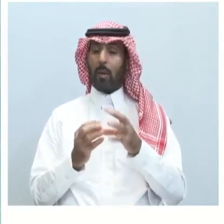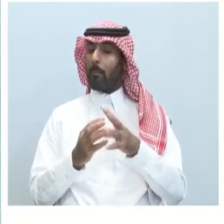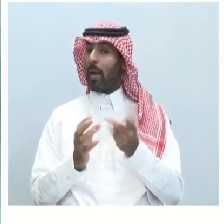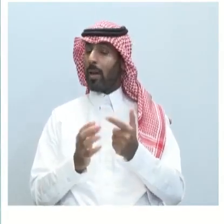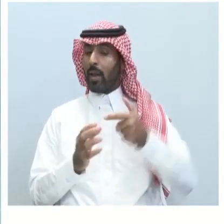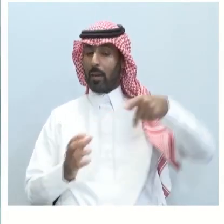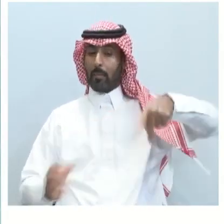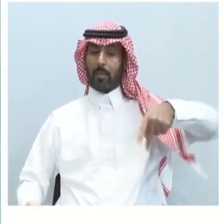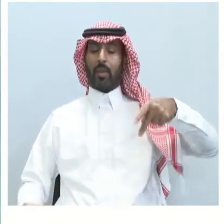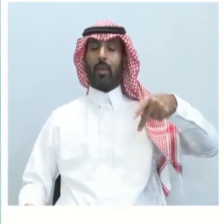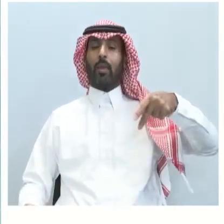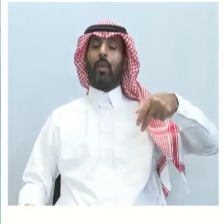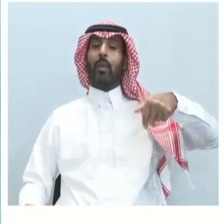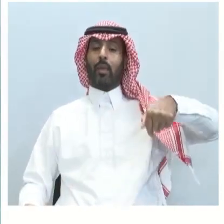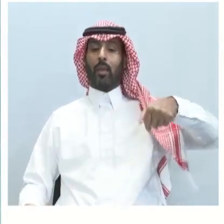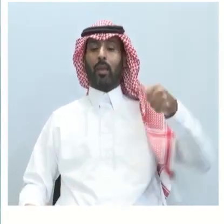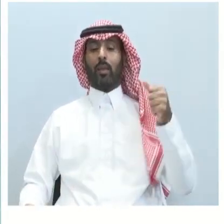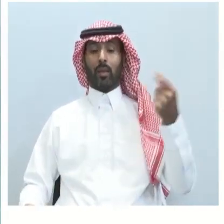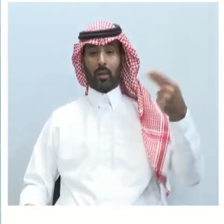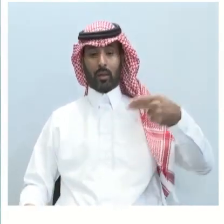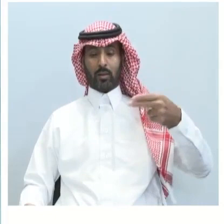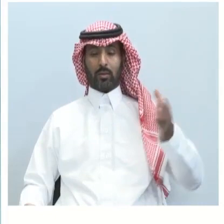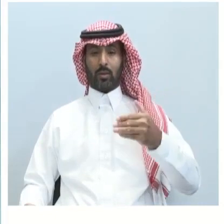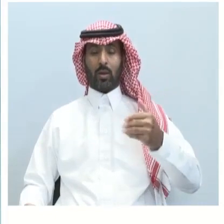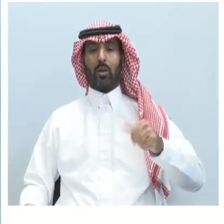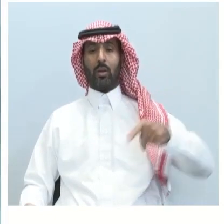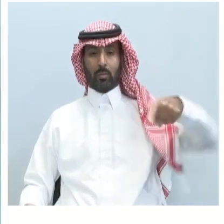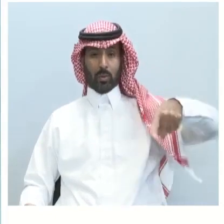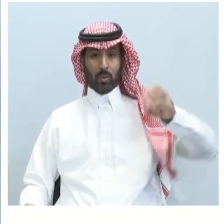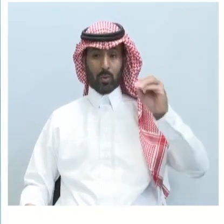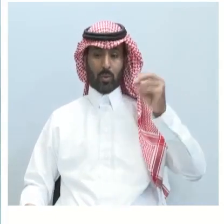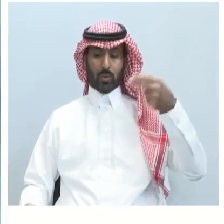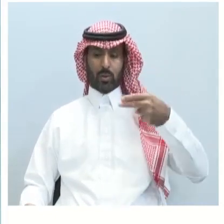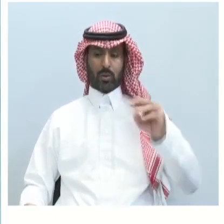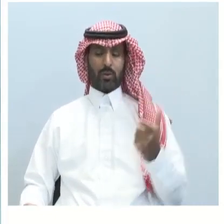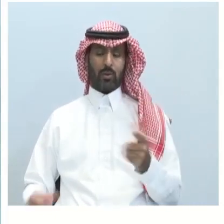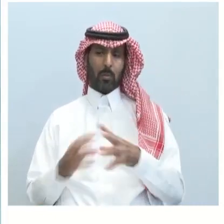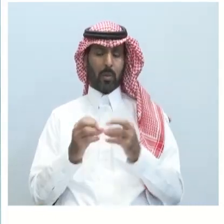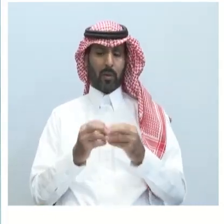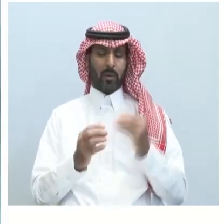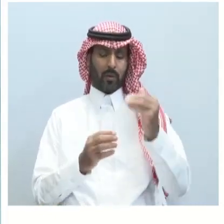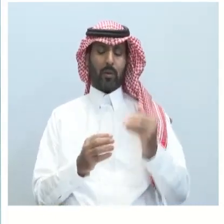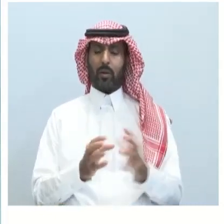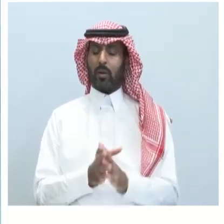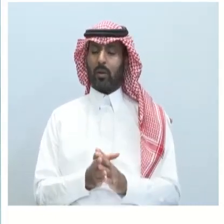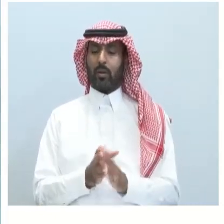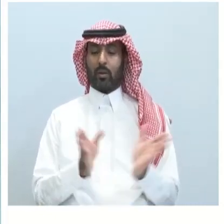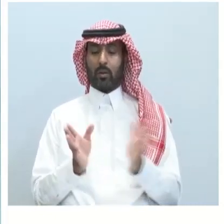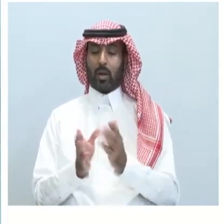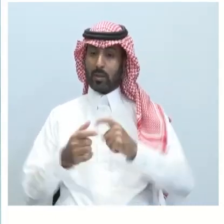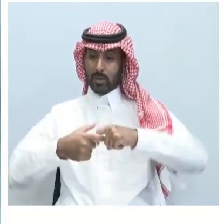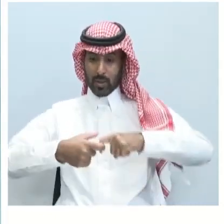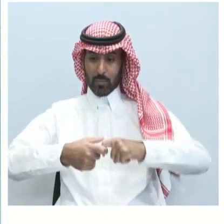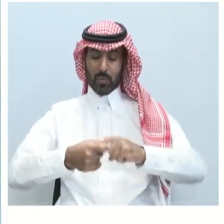والبي او اتش وكذلك تربط بين البي اتش والبي او اتش وثابت